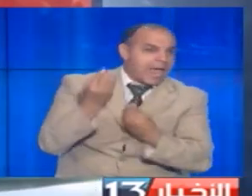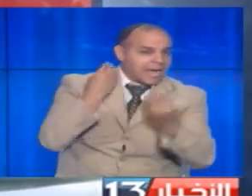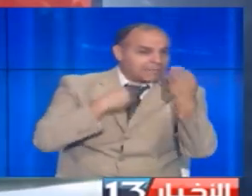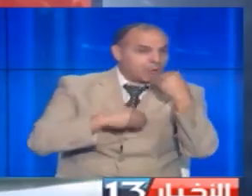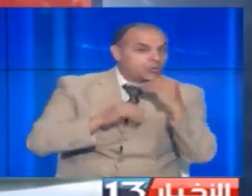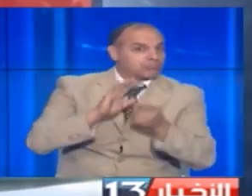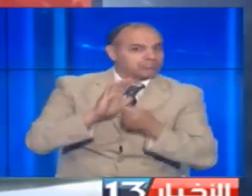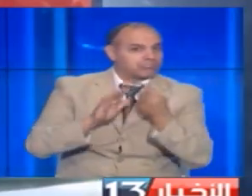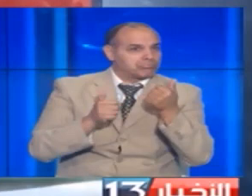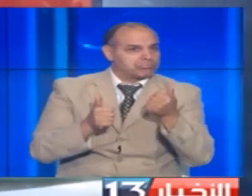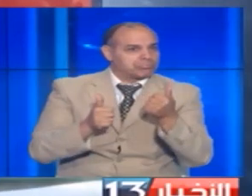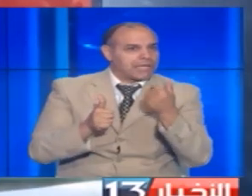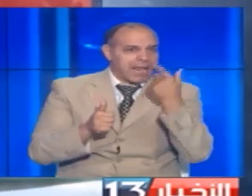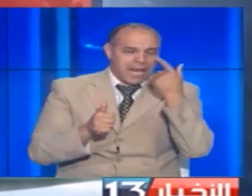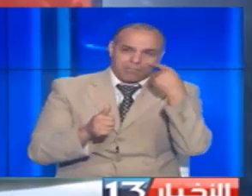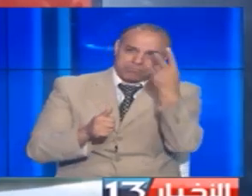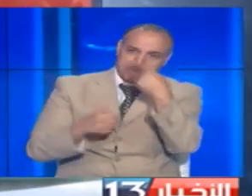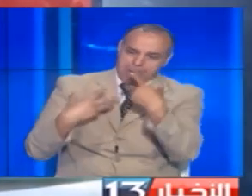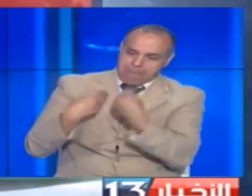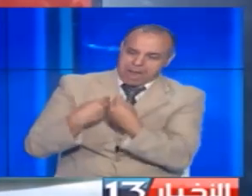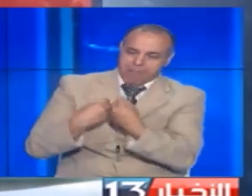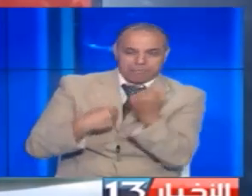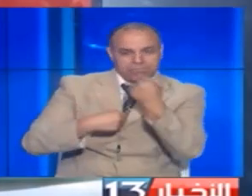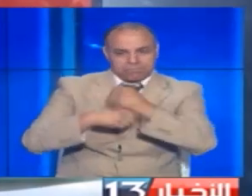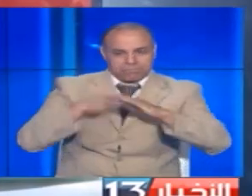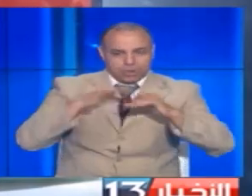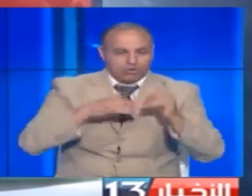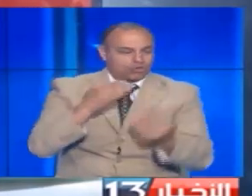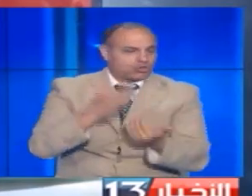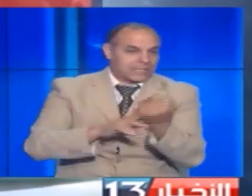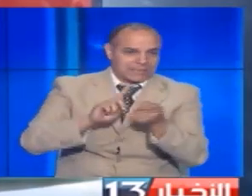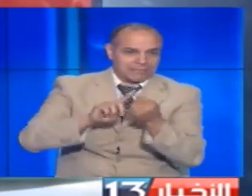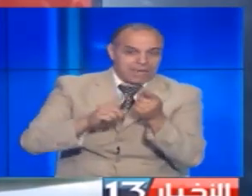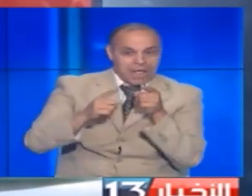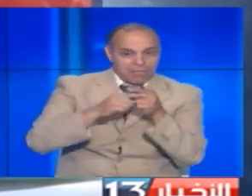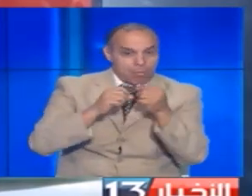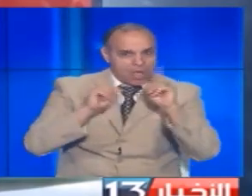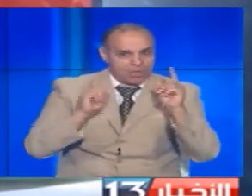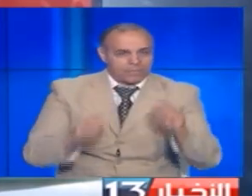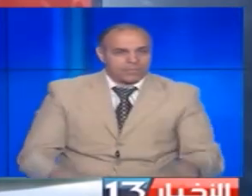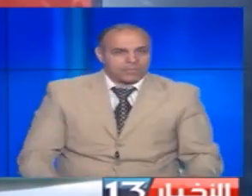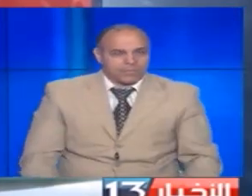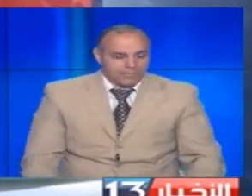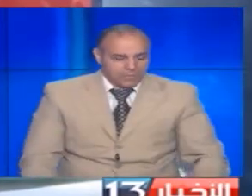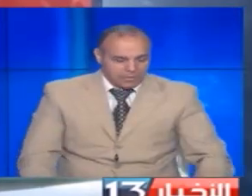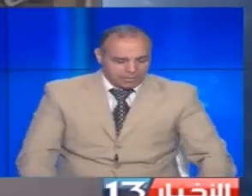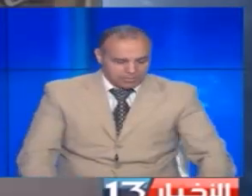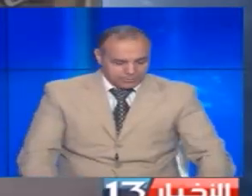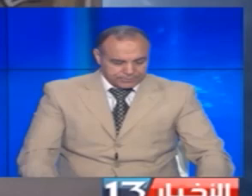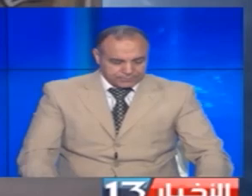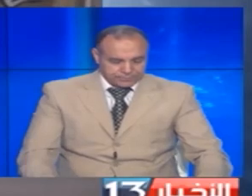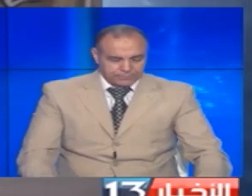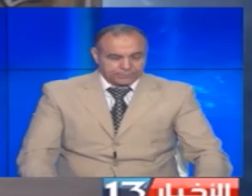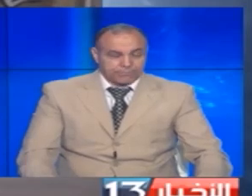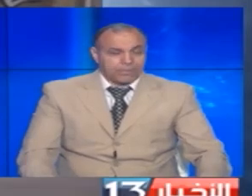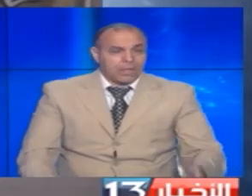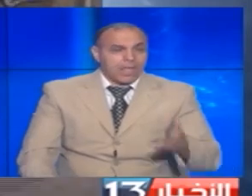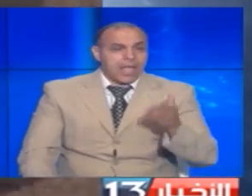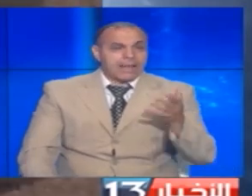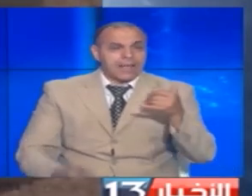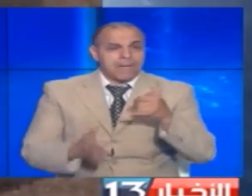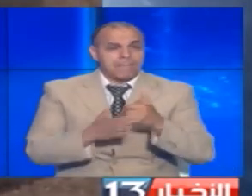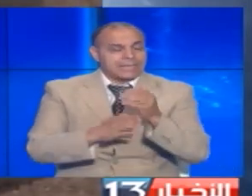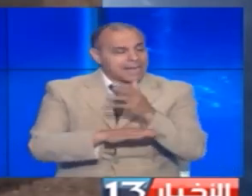جميله لاننا رسمنا شيء خاصه للغايه ففي هذه المدينه